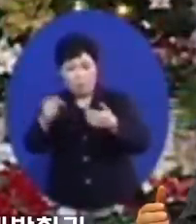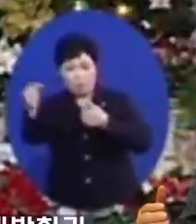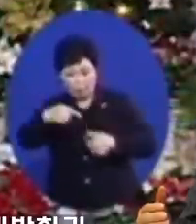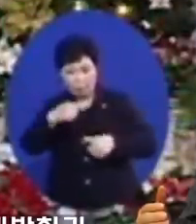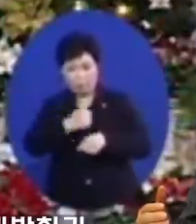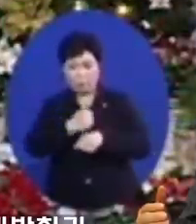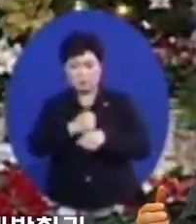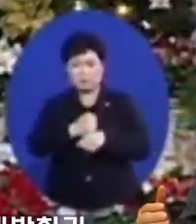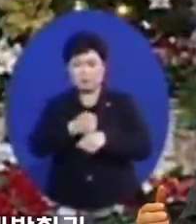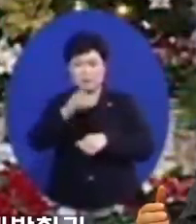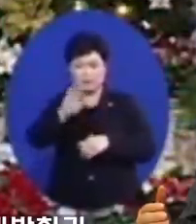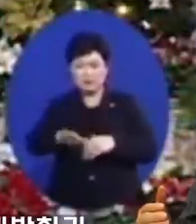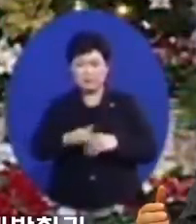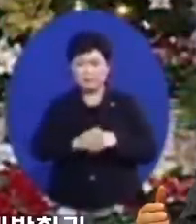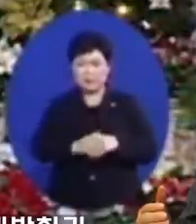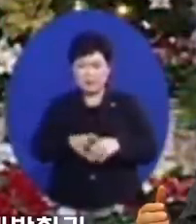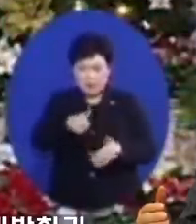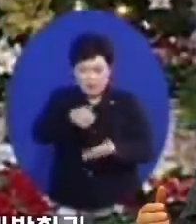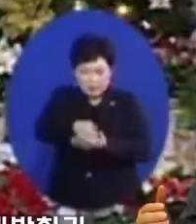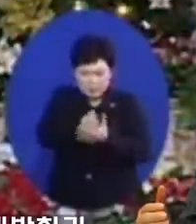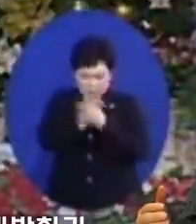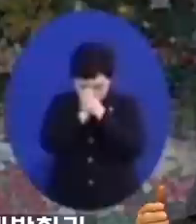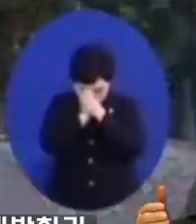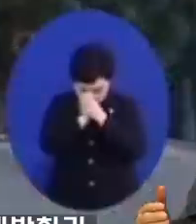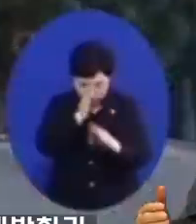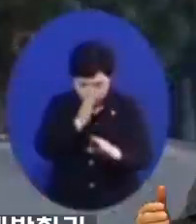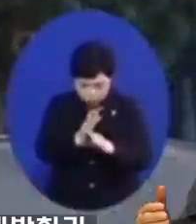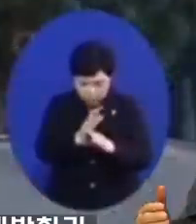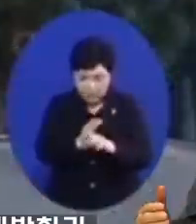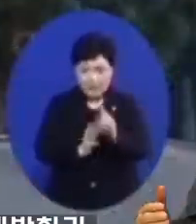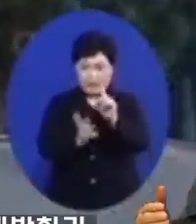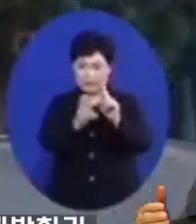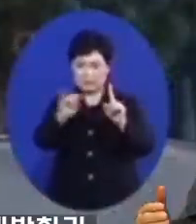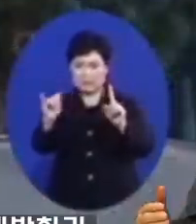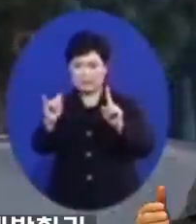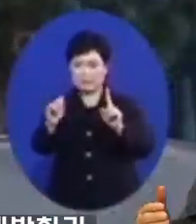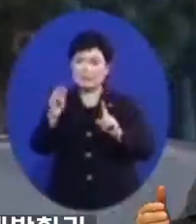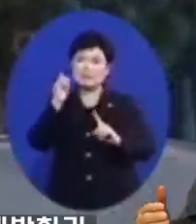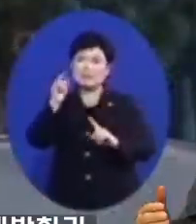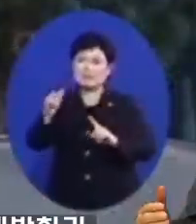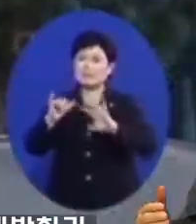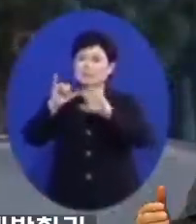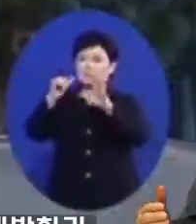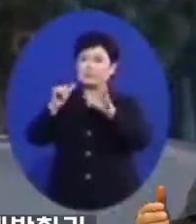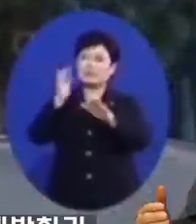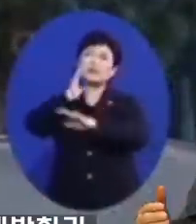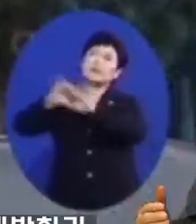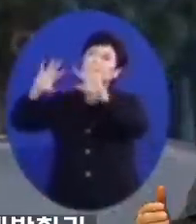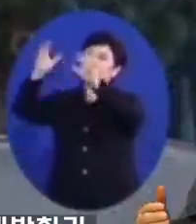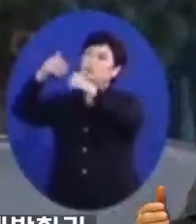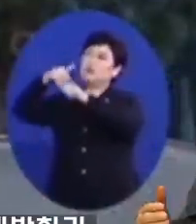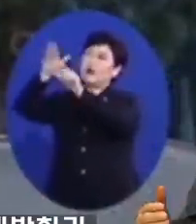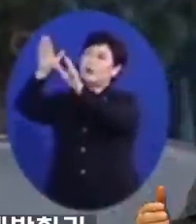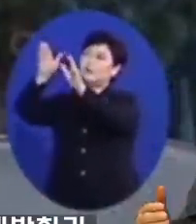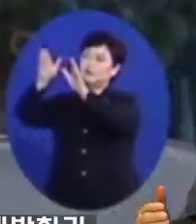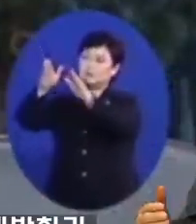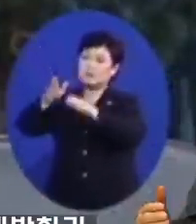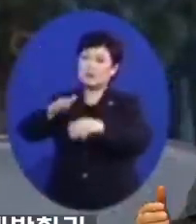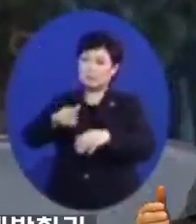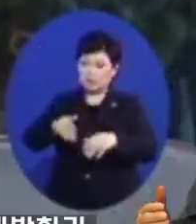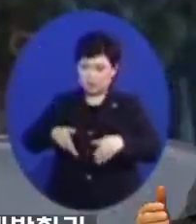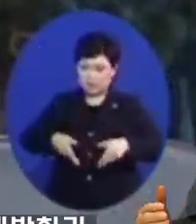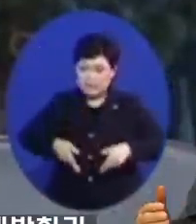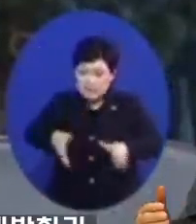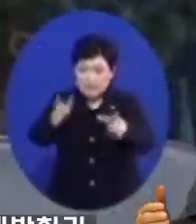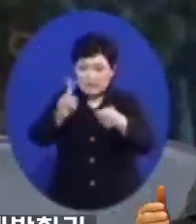그래서 그가 엎드려서 기도하는 중에 한 사람이 이 세상에서 천국까지 가는 역정을